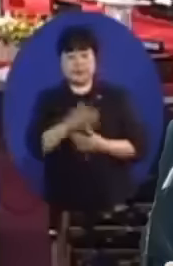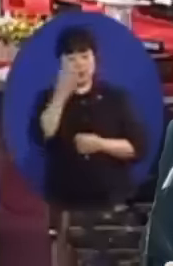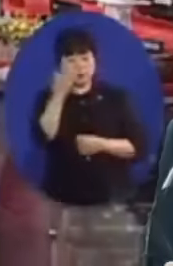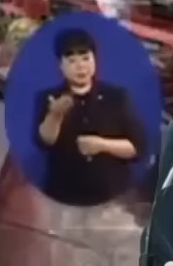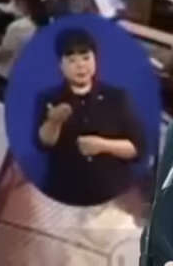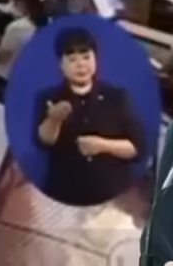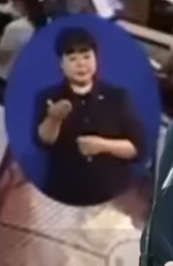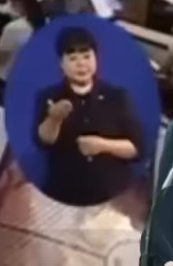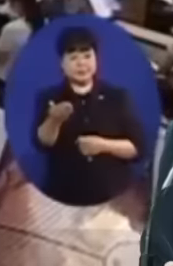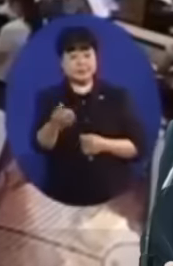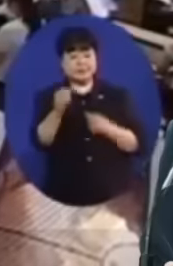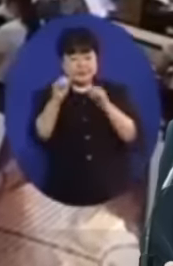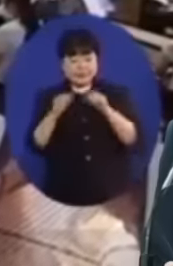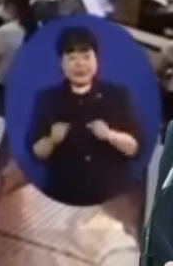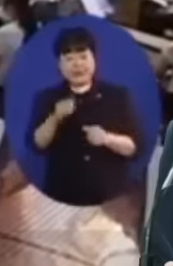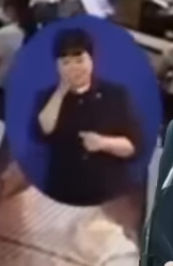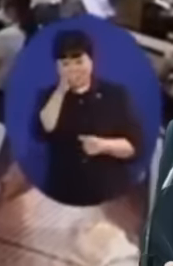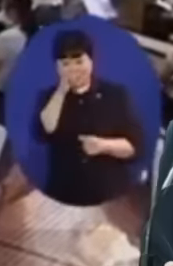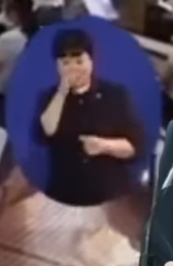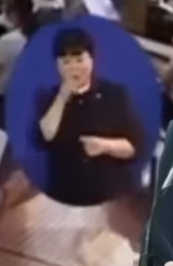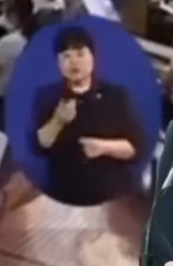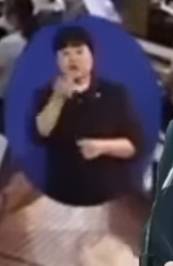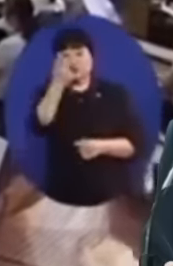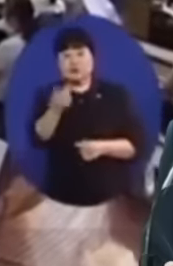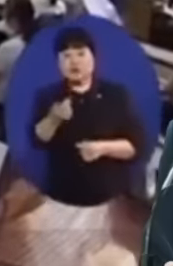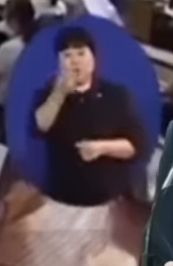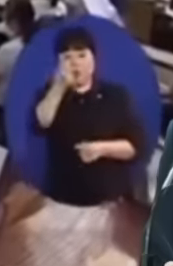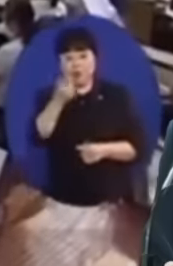여러분 지금 살아있고 숨쉬고